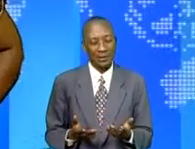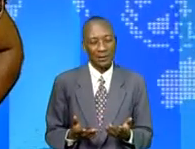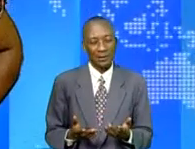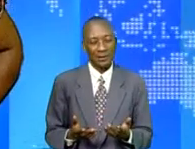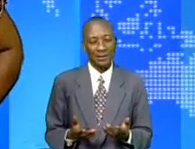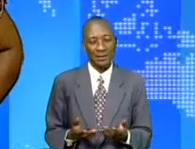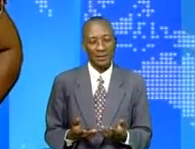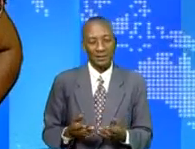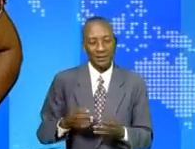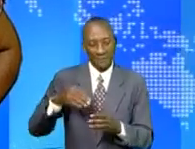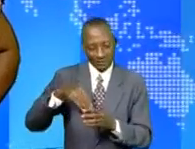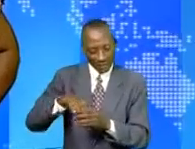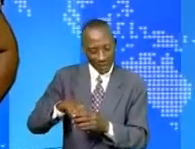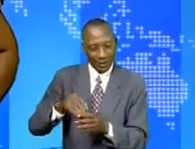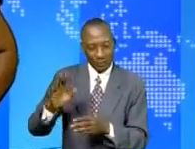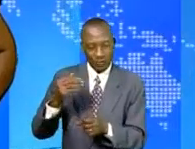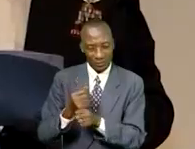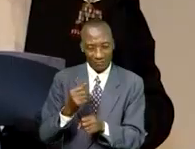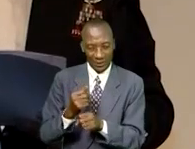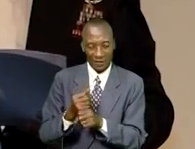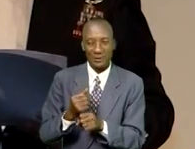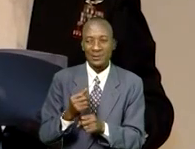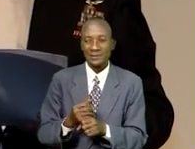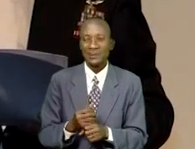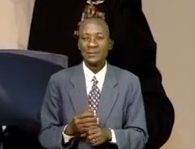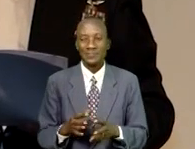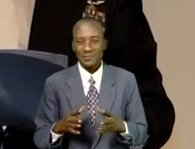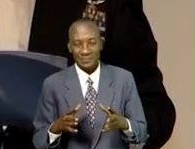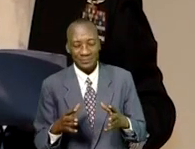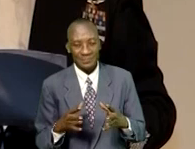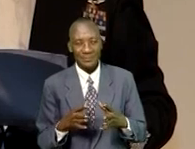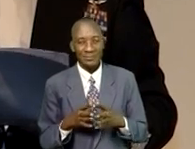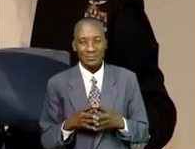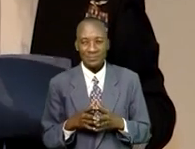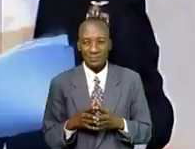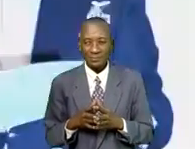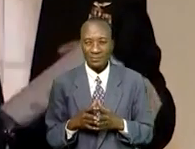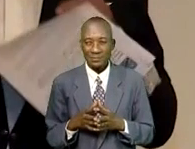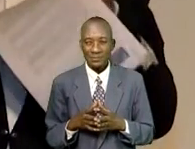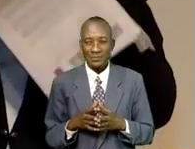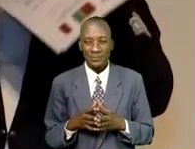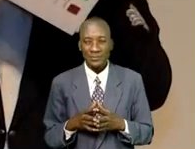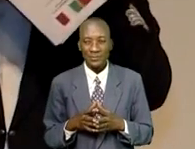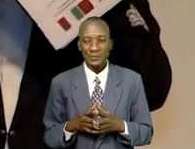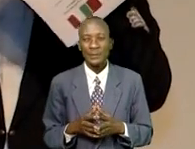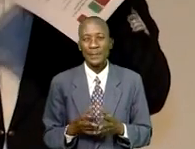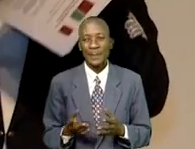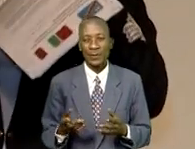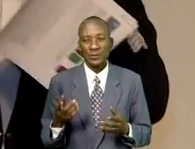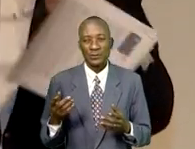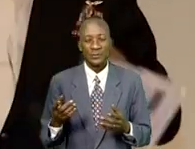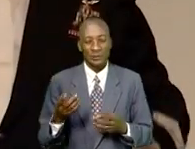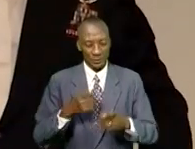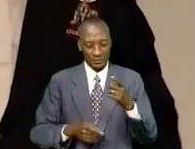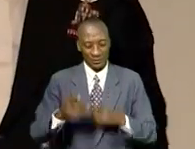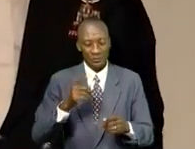l'État, Massamba Kinwani. On l'écoute. C'est un grand honneur pour moi de représenter le chef de l'État, le